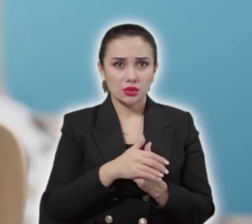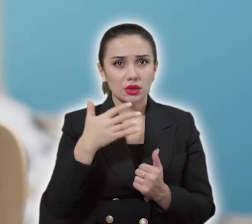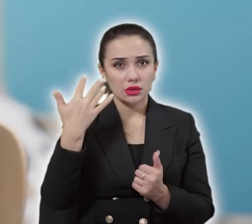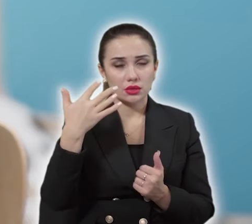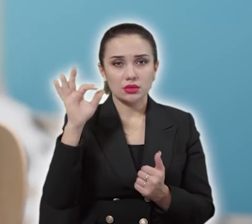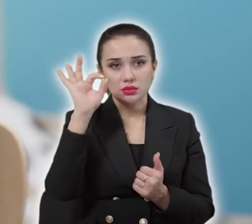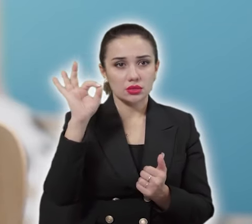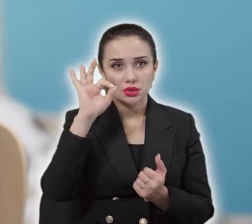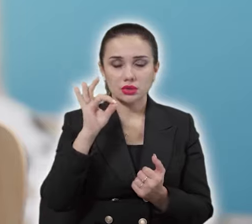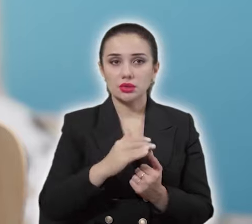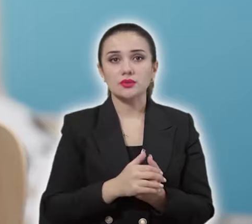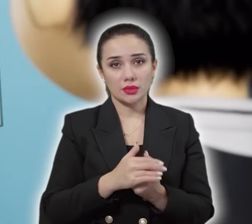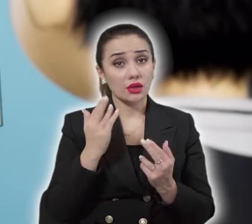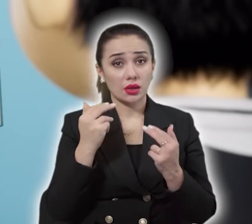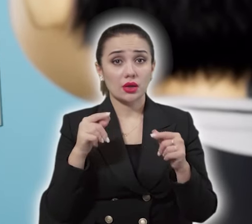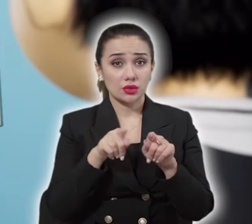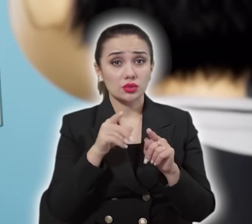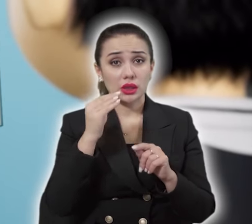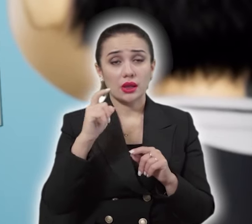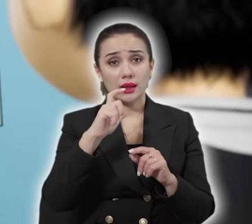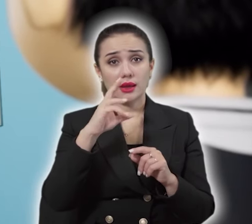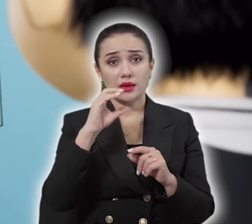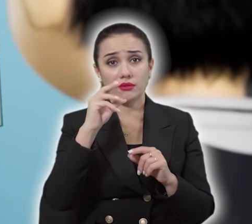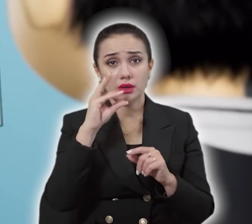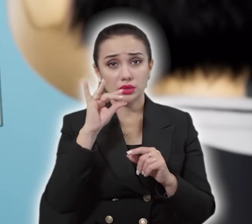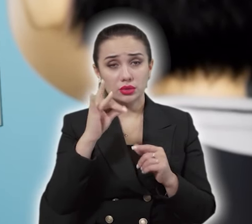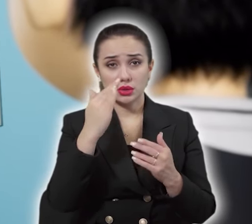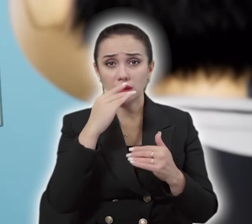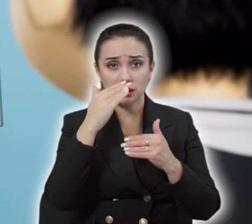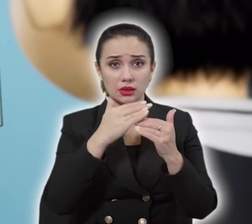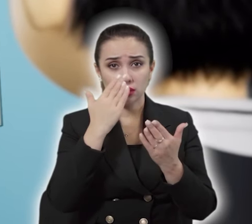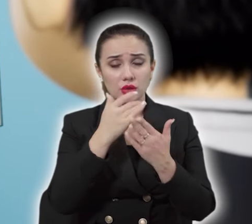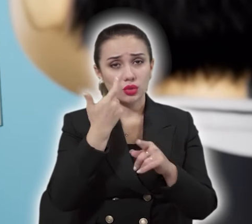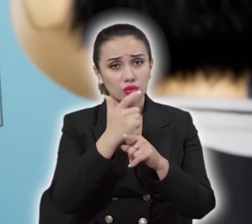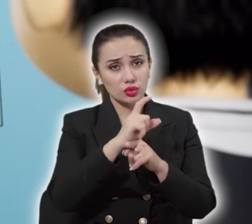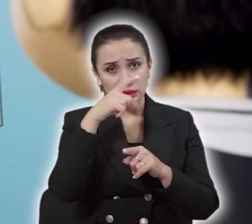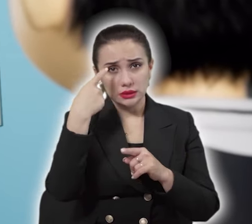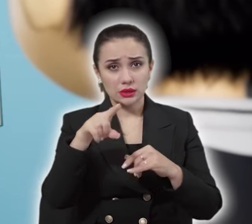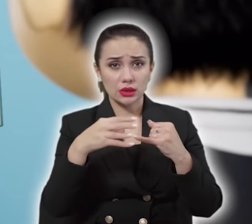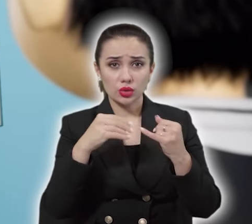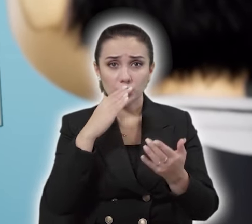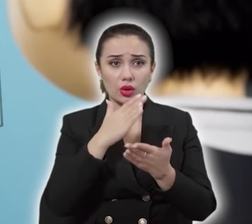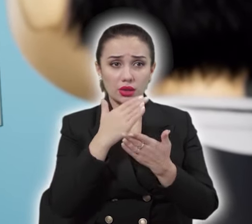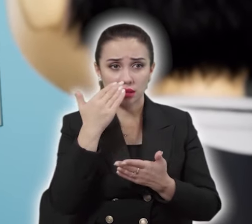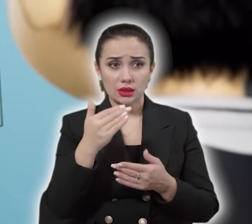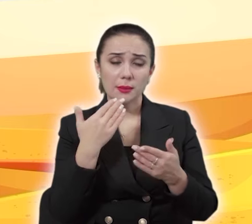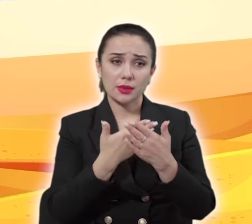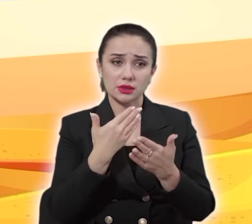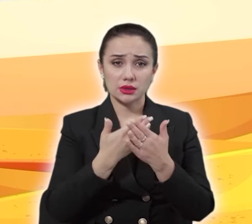ekan. 50 daraja. Ha, bunday cho'llar ekvator yaqinida joylashgan va juda issiq tuproqlarga